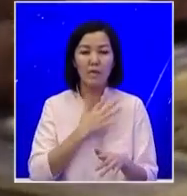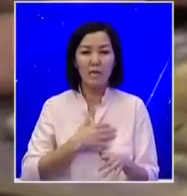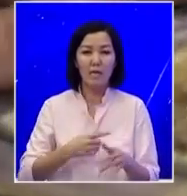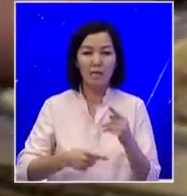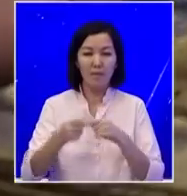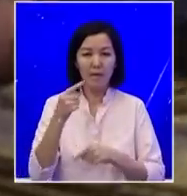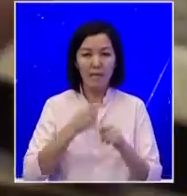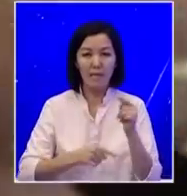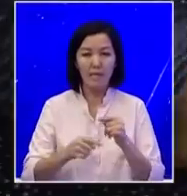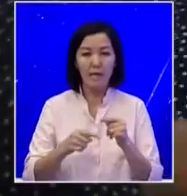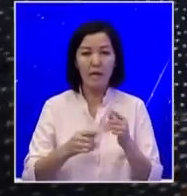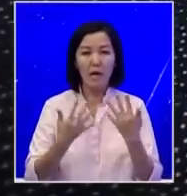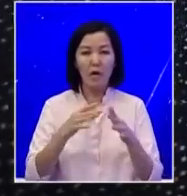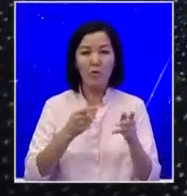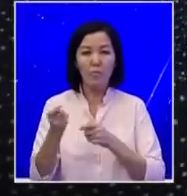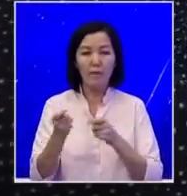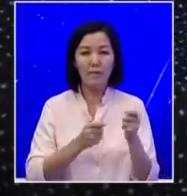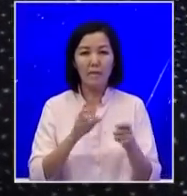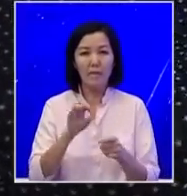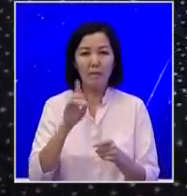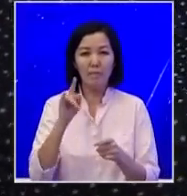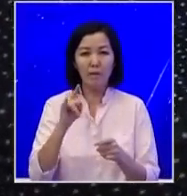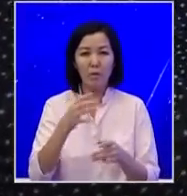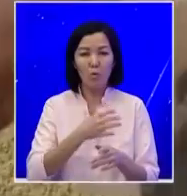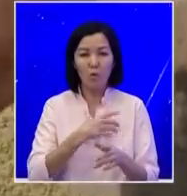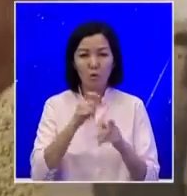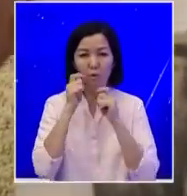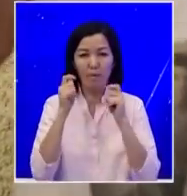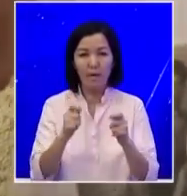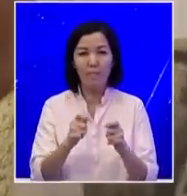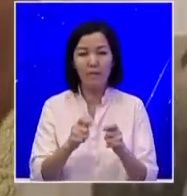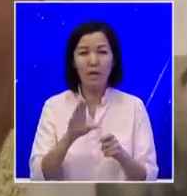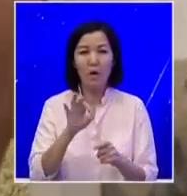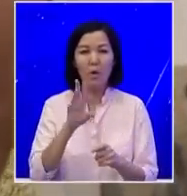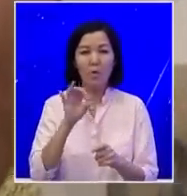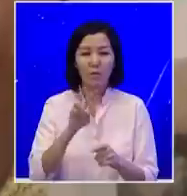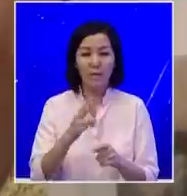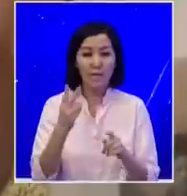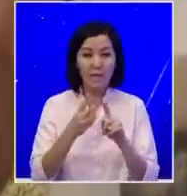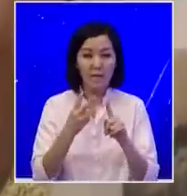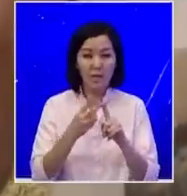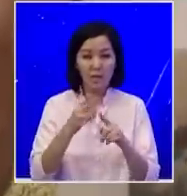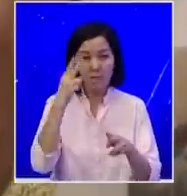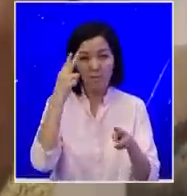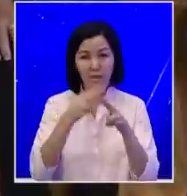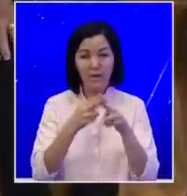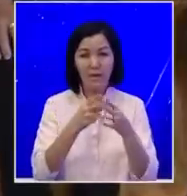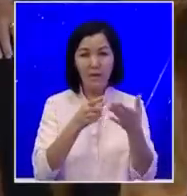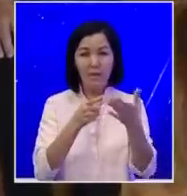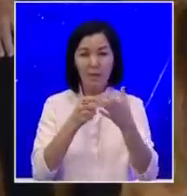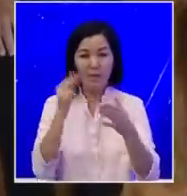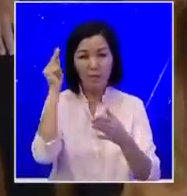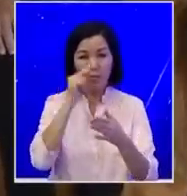қайтады. Колхоз басқарат еңбек қызылту орденімен марапатталады. Ал Осан Ембергенұлы мергендер даярлайтын курстан